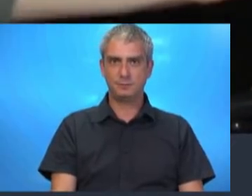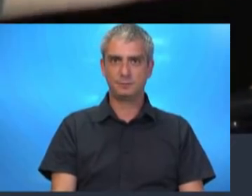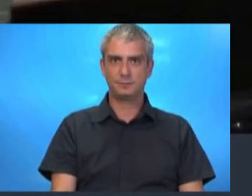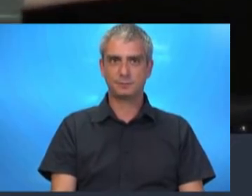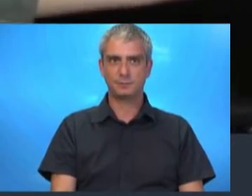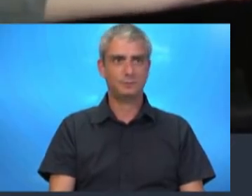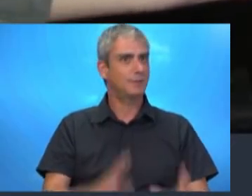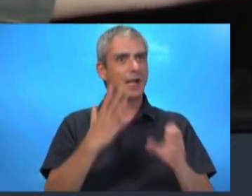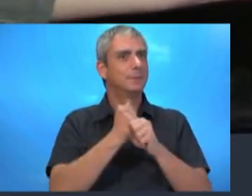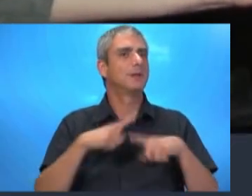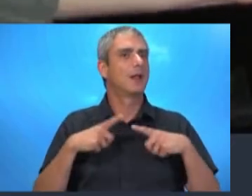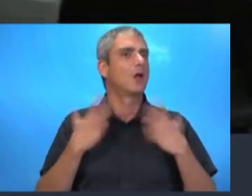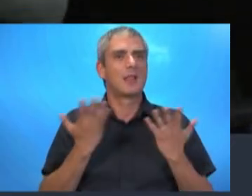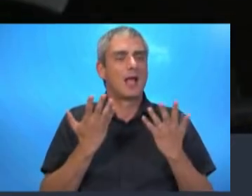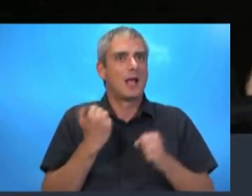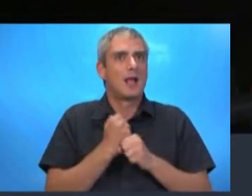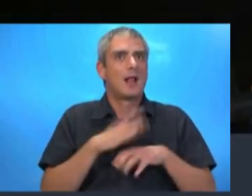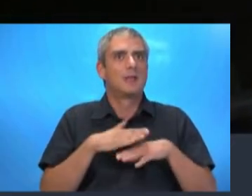איך מצליחים לחיות ככה? איך אתה מתפקד?